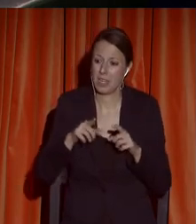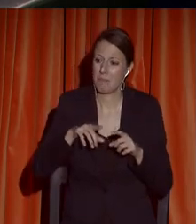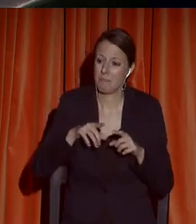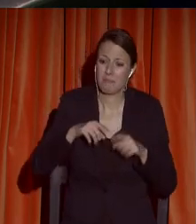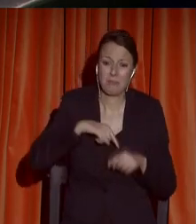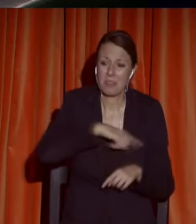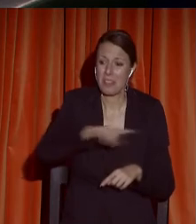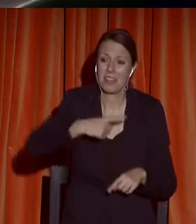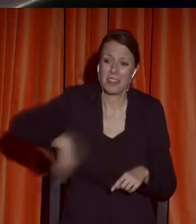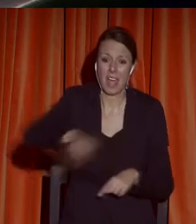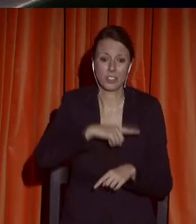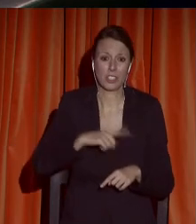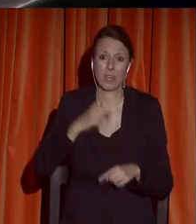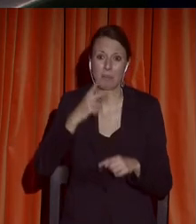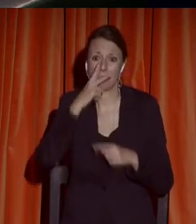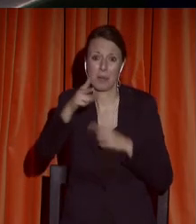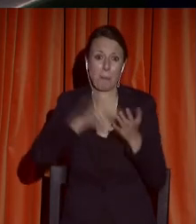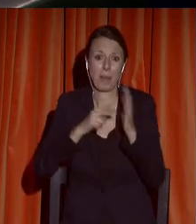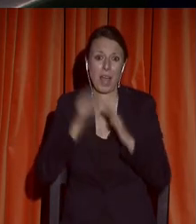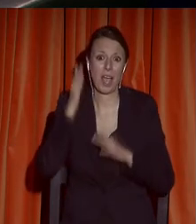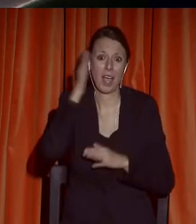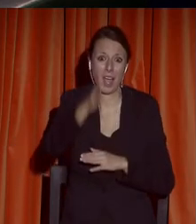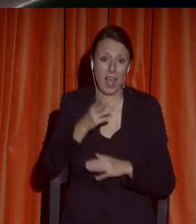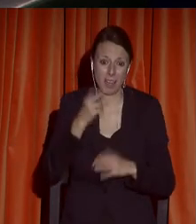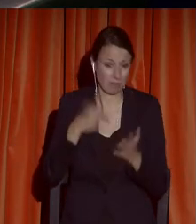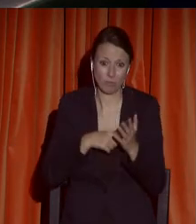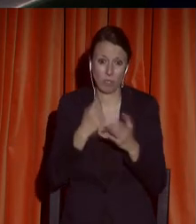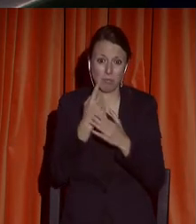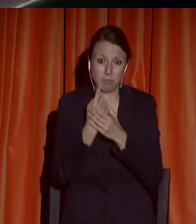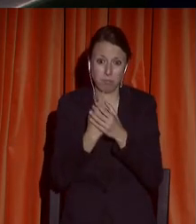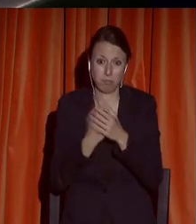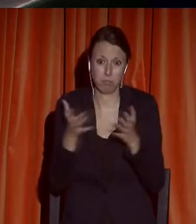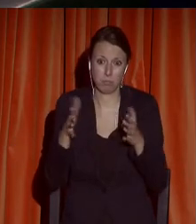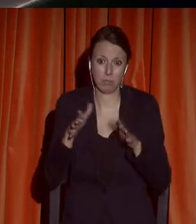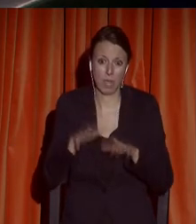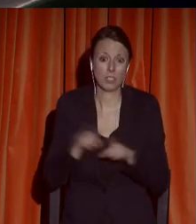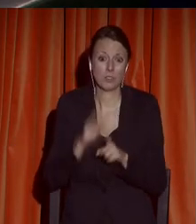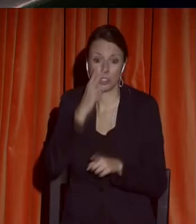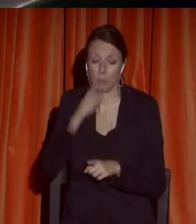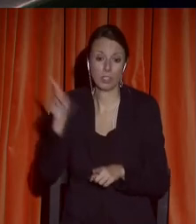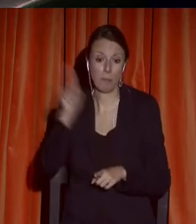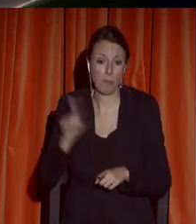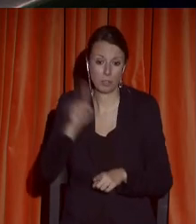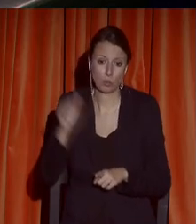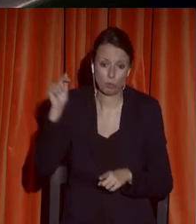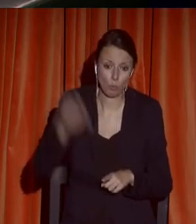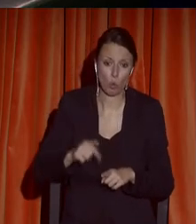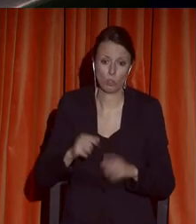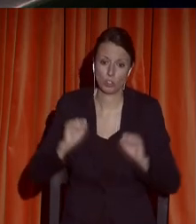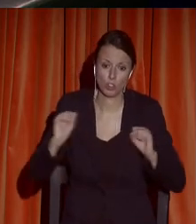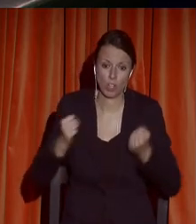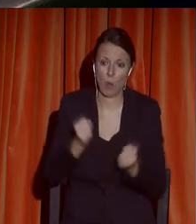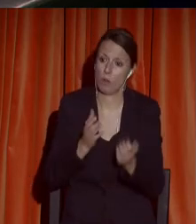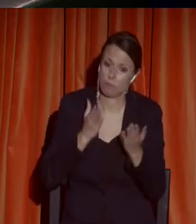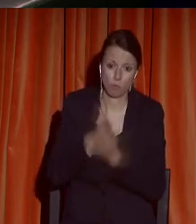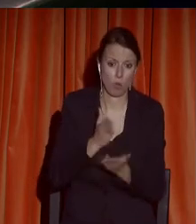że państwo jest w potrzebie. A potrzeba powoduje, że musimy reagować na to,